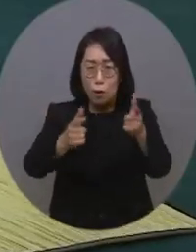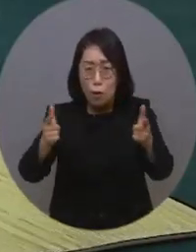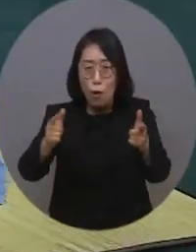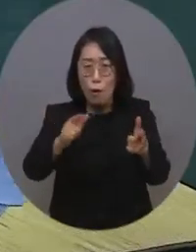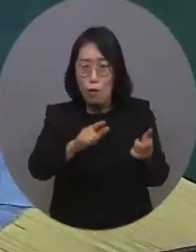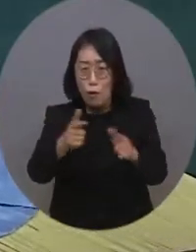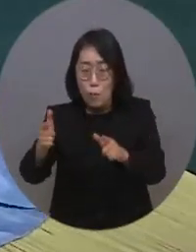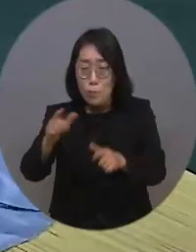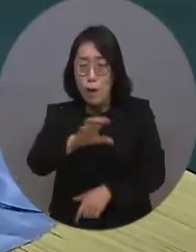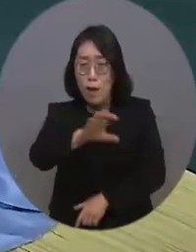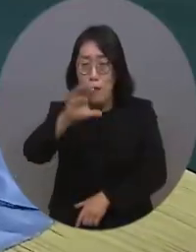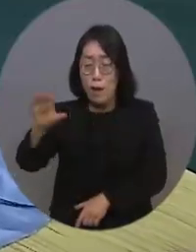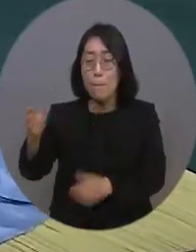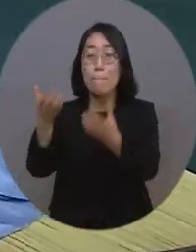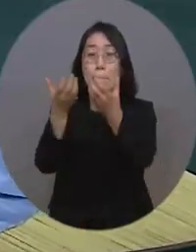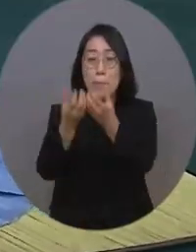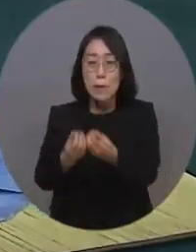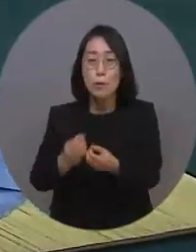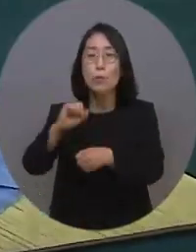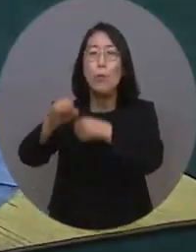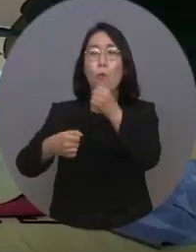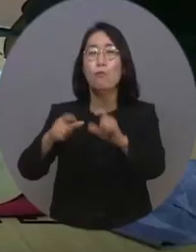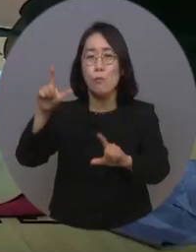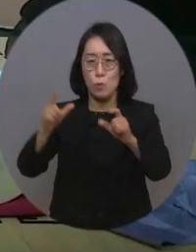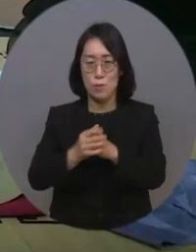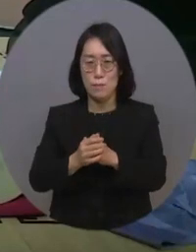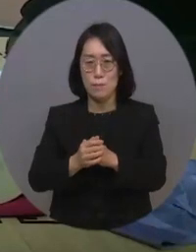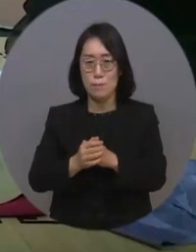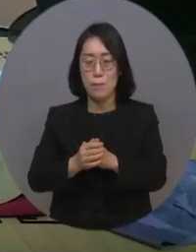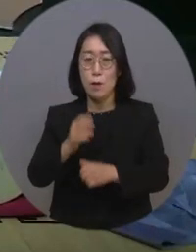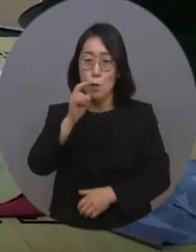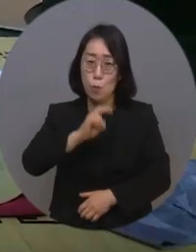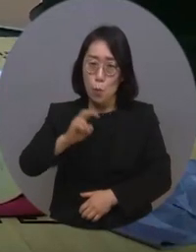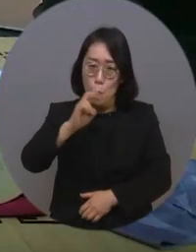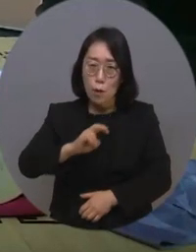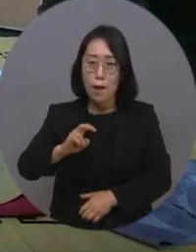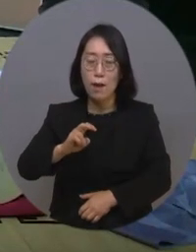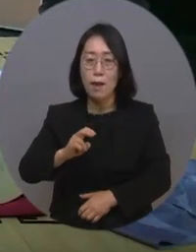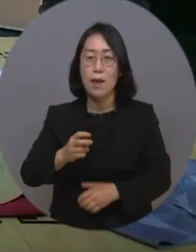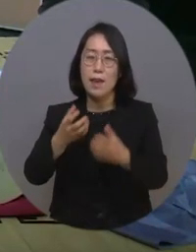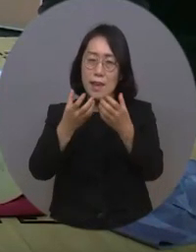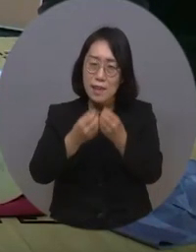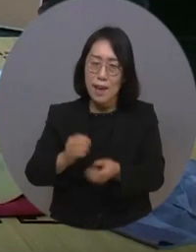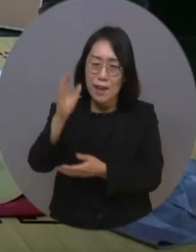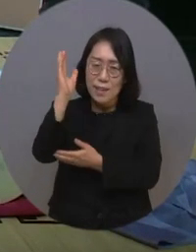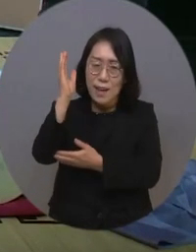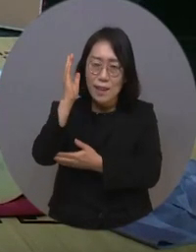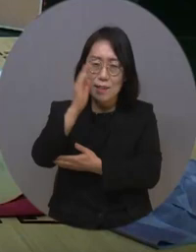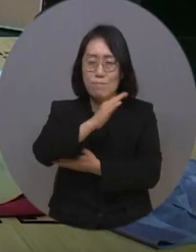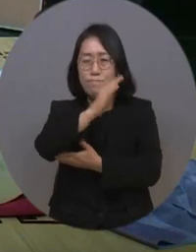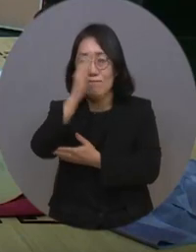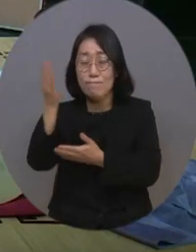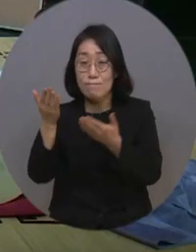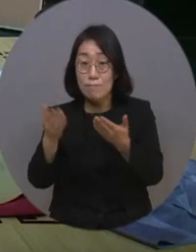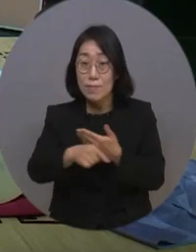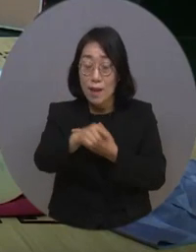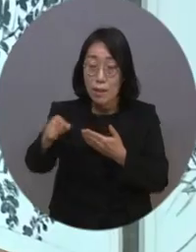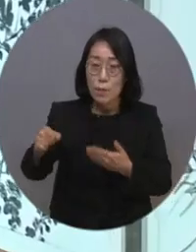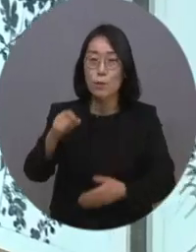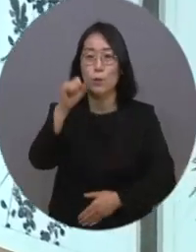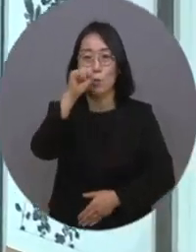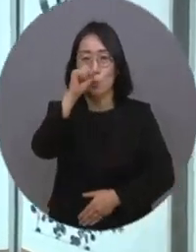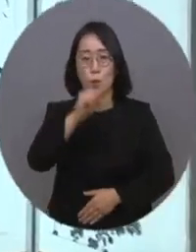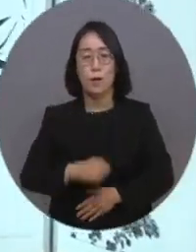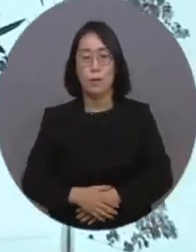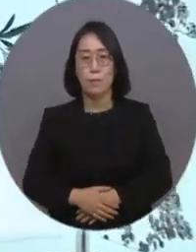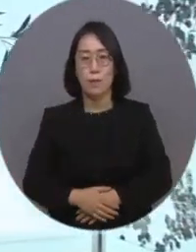여러 동물들의 모습에 빗댄 판소리로 인간들의 세태를 풍자적으로 담아내 많은 이들의 사랑을 받았습니다.